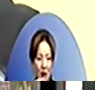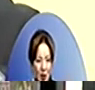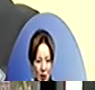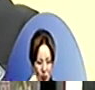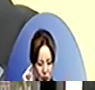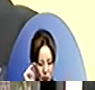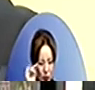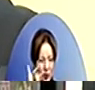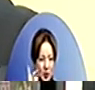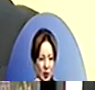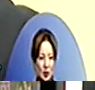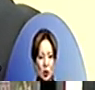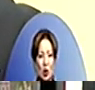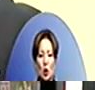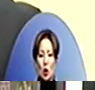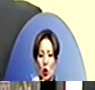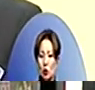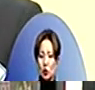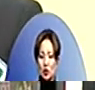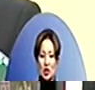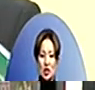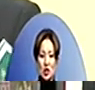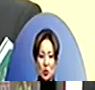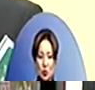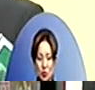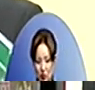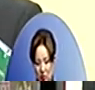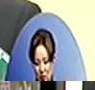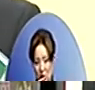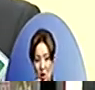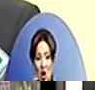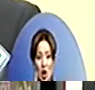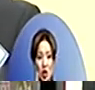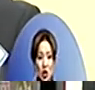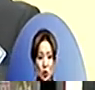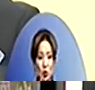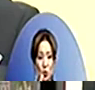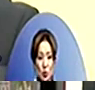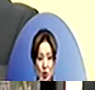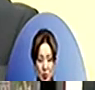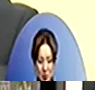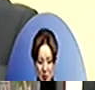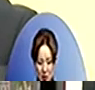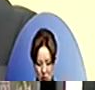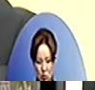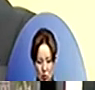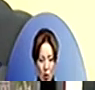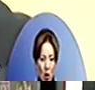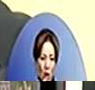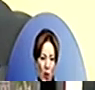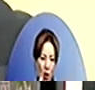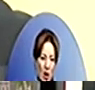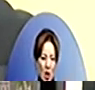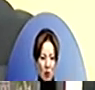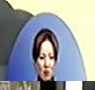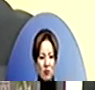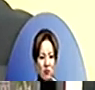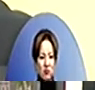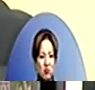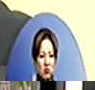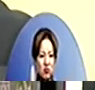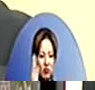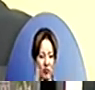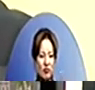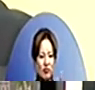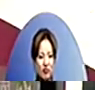суралцаж олон улсын эрх зүйч нар бол гадаад хэлээр тухайн салбартаа бол илүү одоо өгсөн төвч тийм карьертэй байдаг байгаа. Гадаад хэл